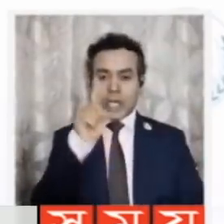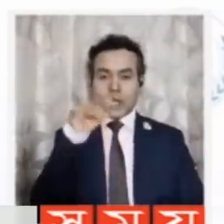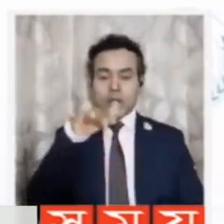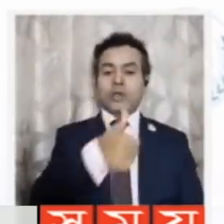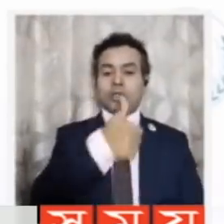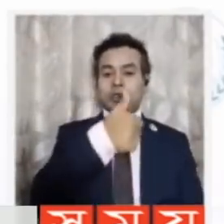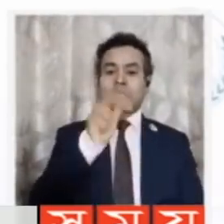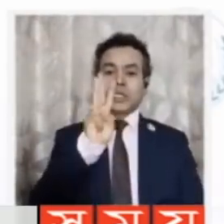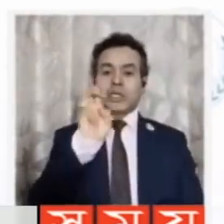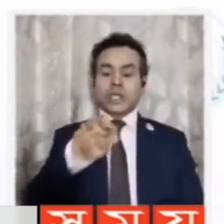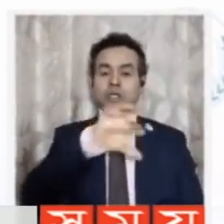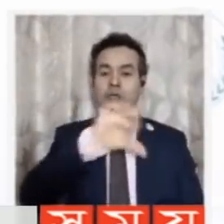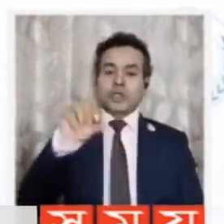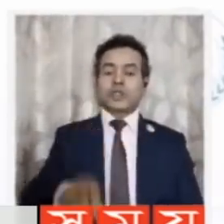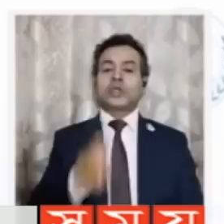1,63,939 জন এবং এ পর্যন্ত